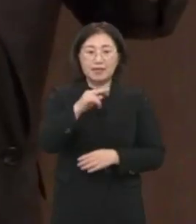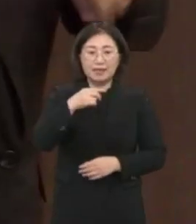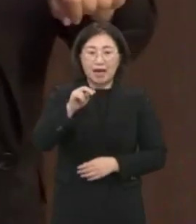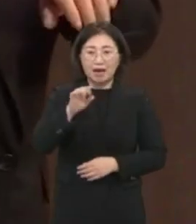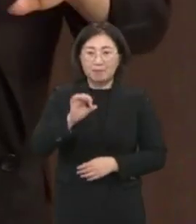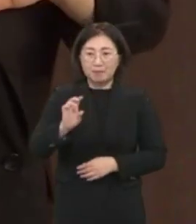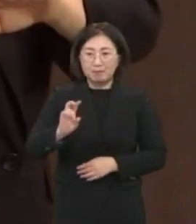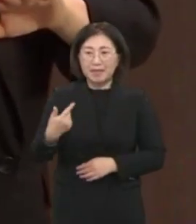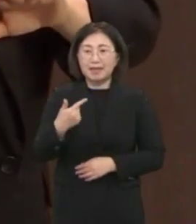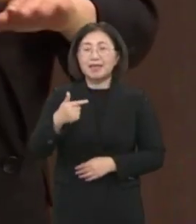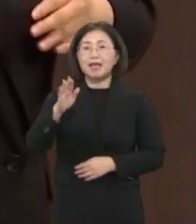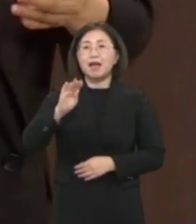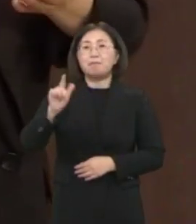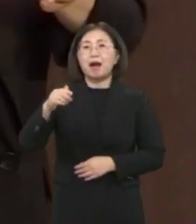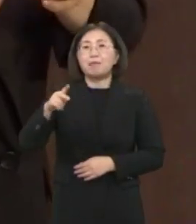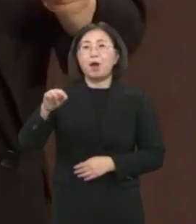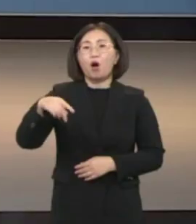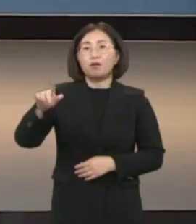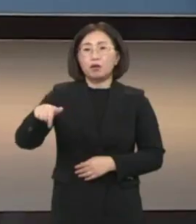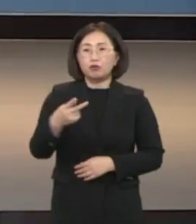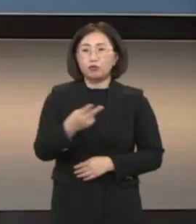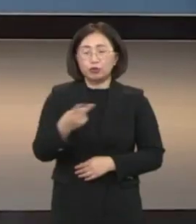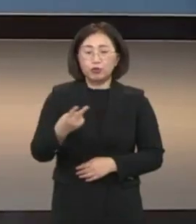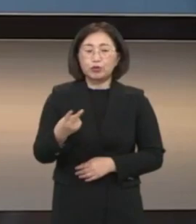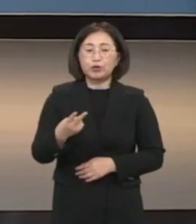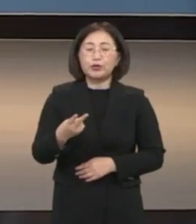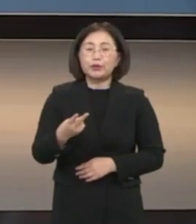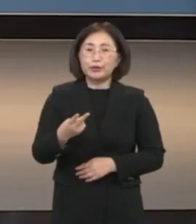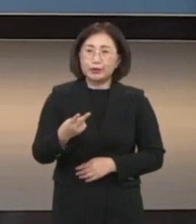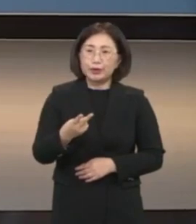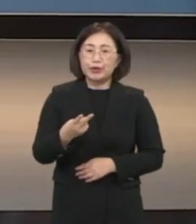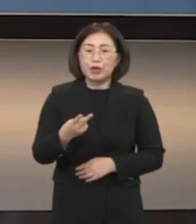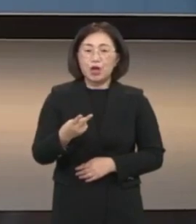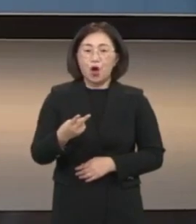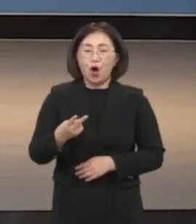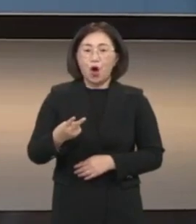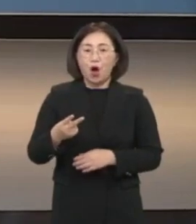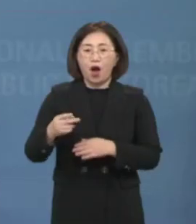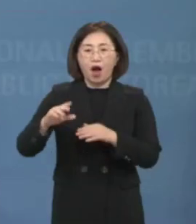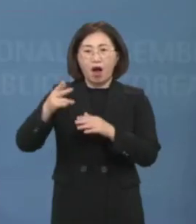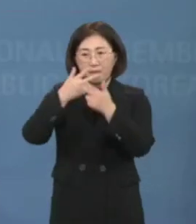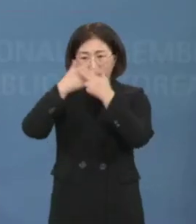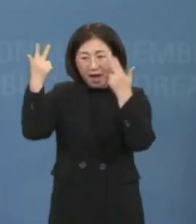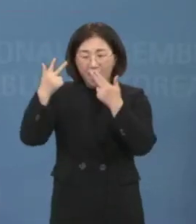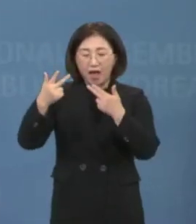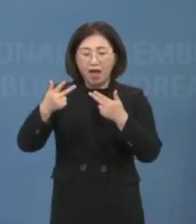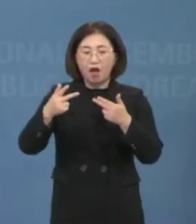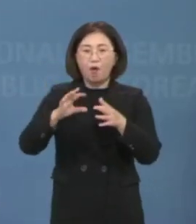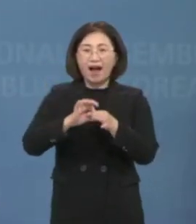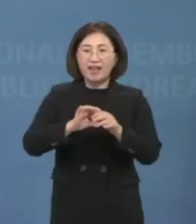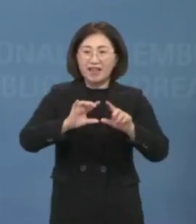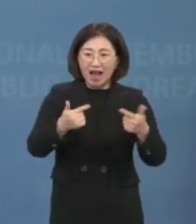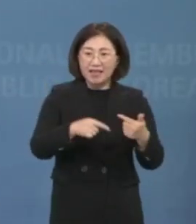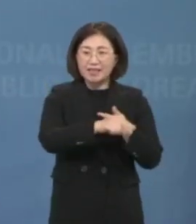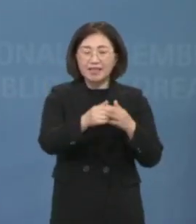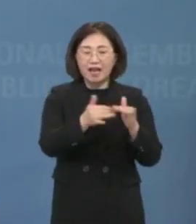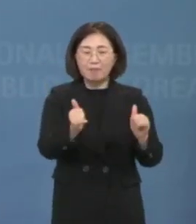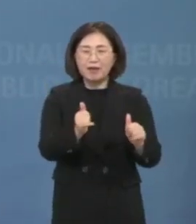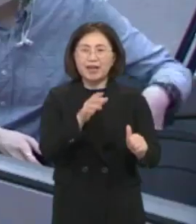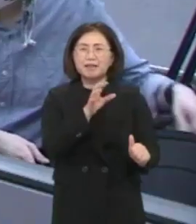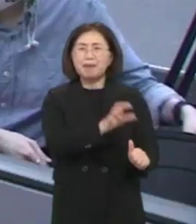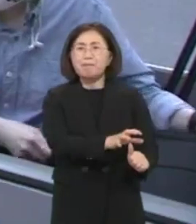의원이 중진으로 꼽히는 가운데 이대명 대표와 대립각을 세운 비명계 의원들에겐 적지 않은 압박 요인이 될